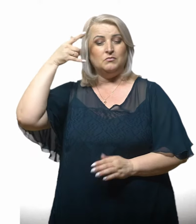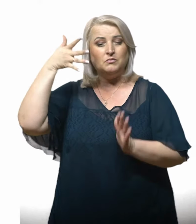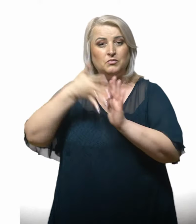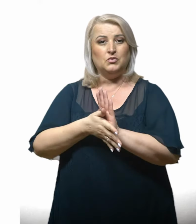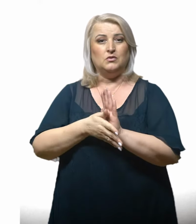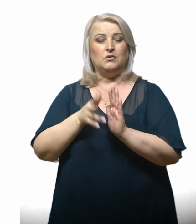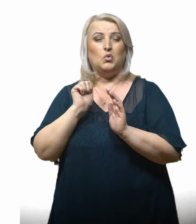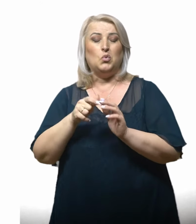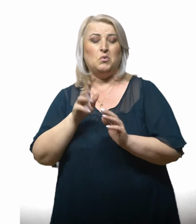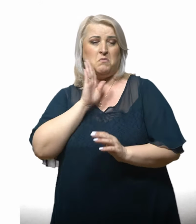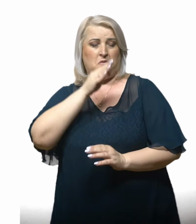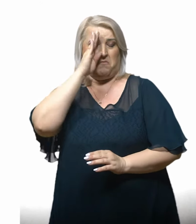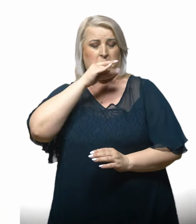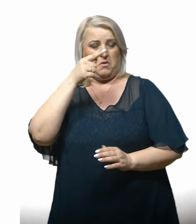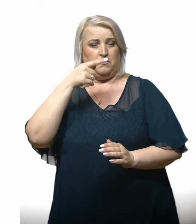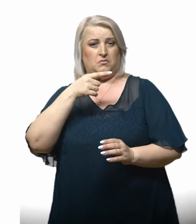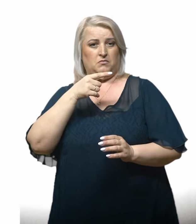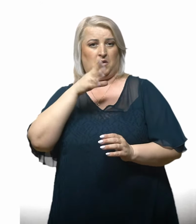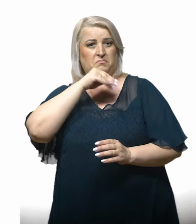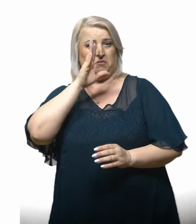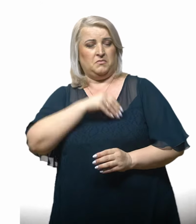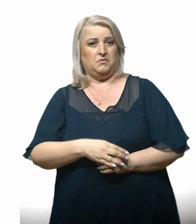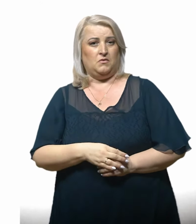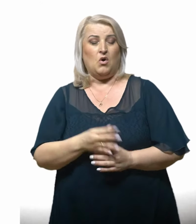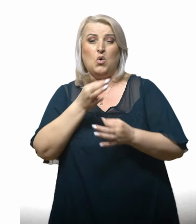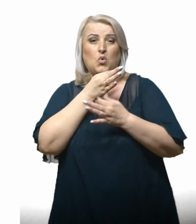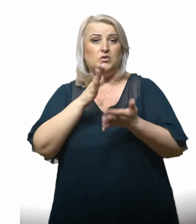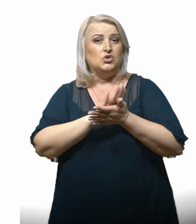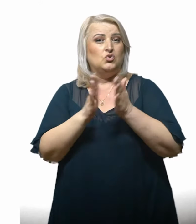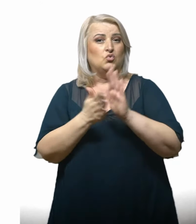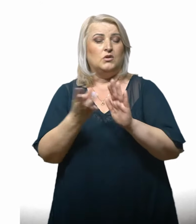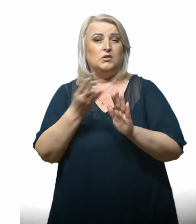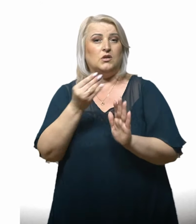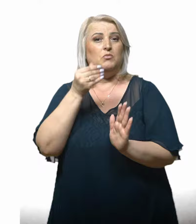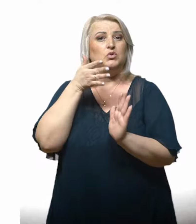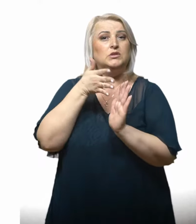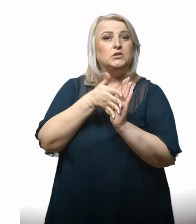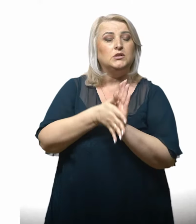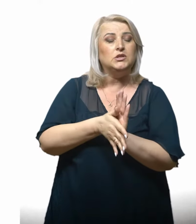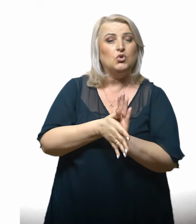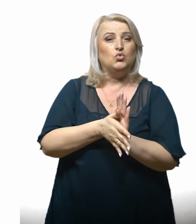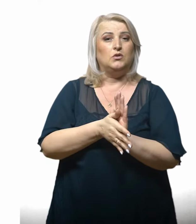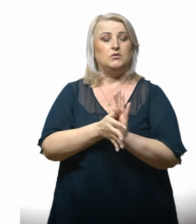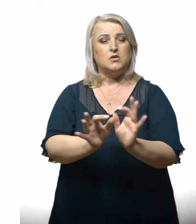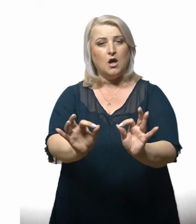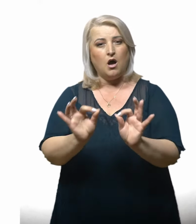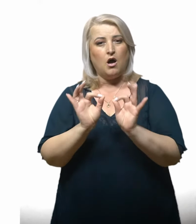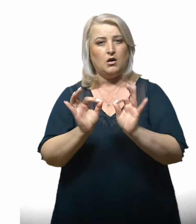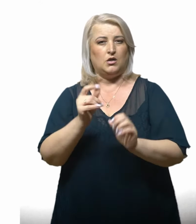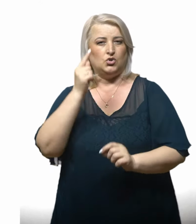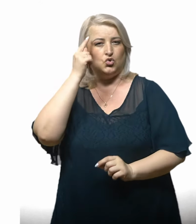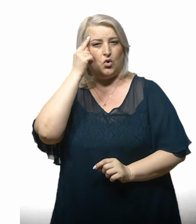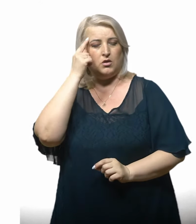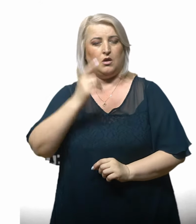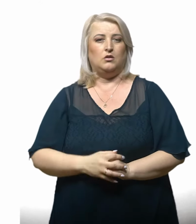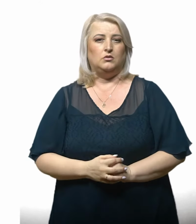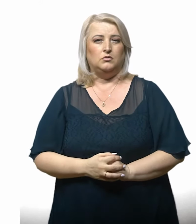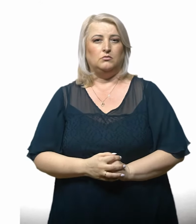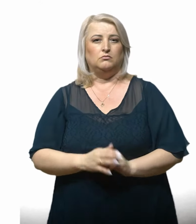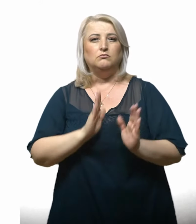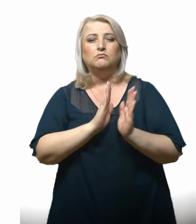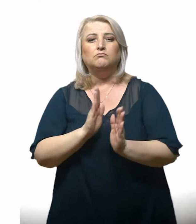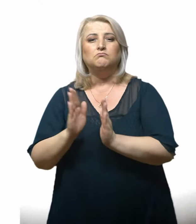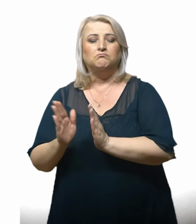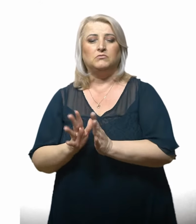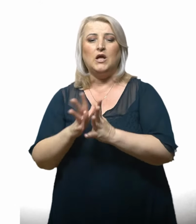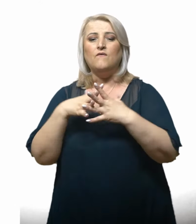oare? În orice situație, trebuie să cheltuim rațional. În familie,